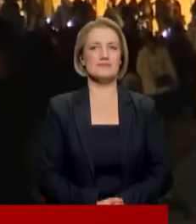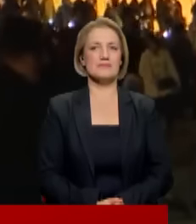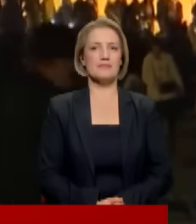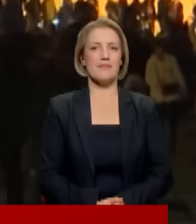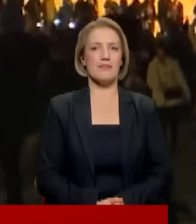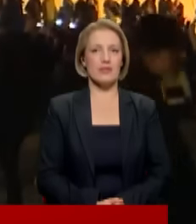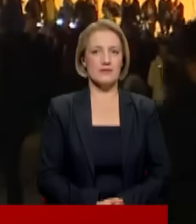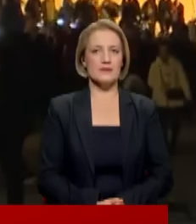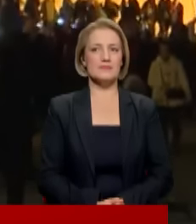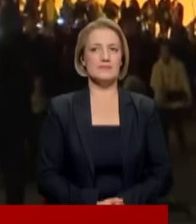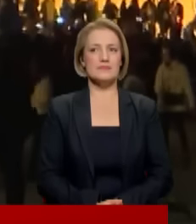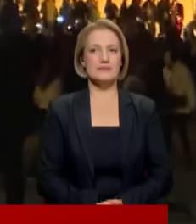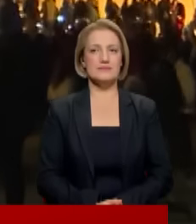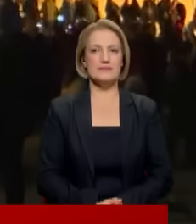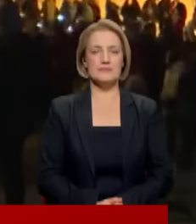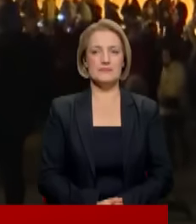burada